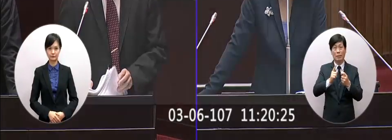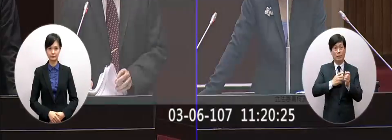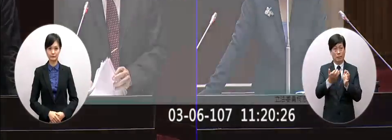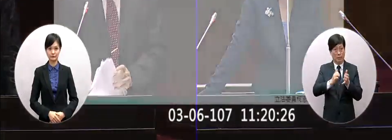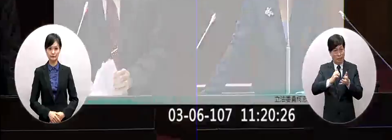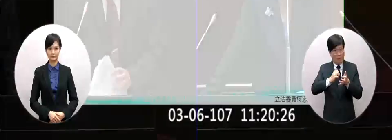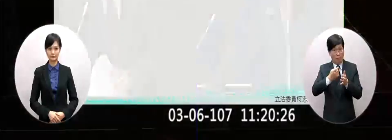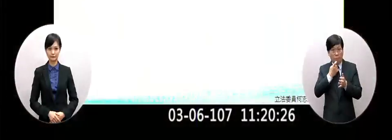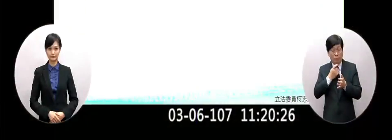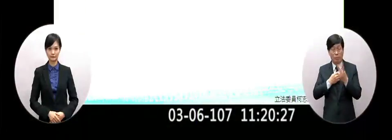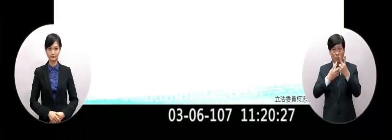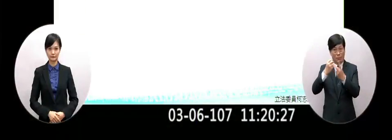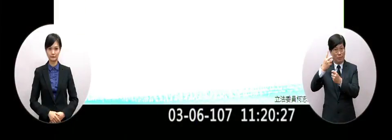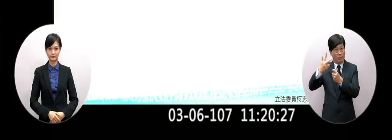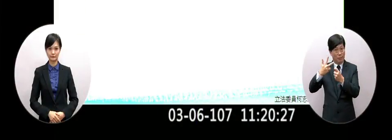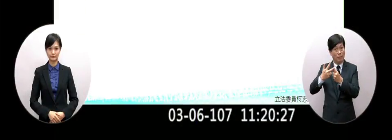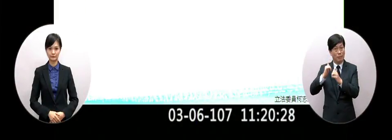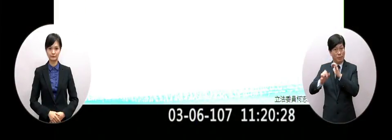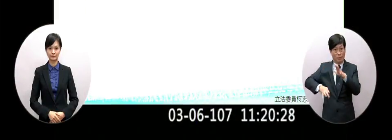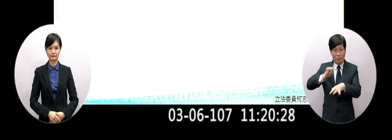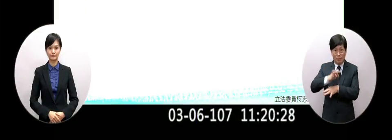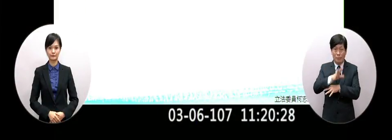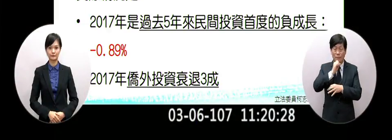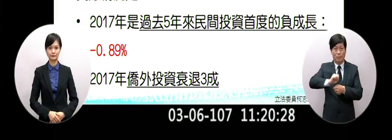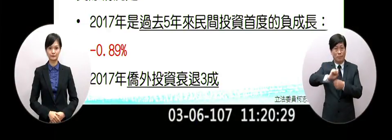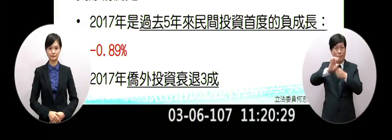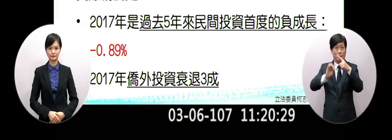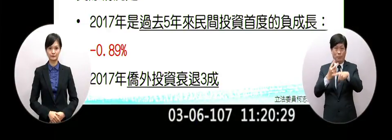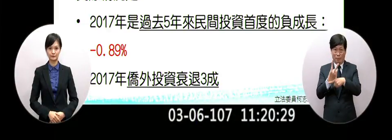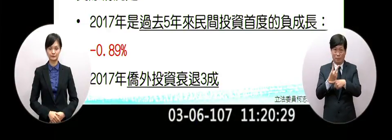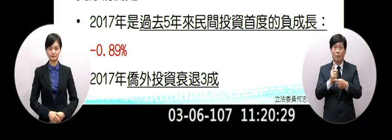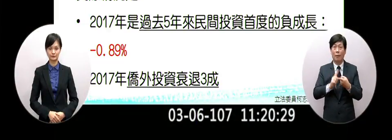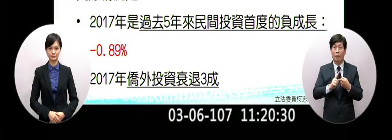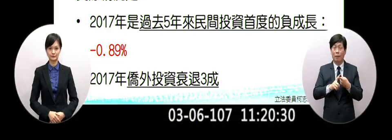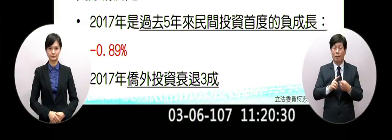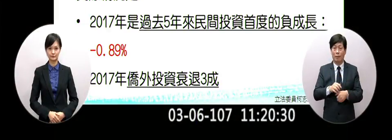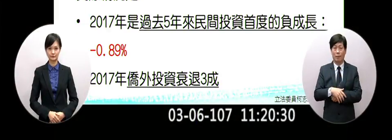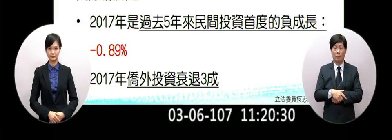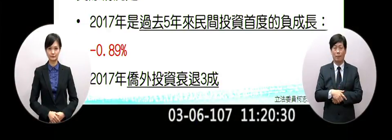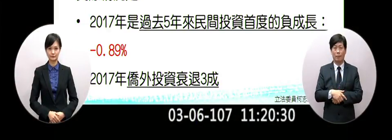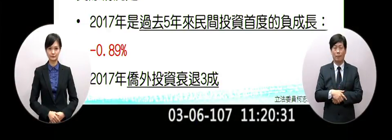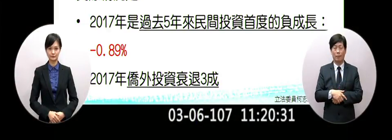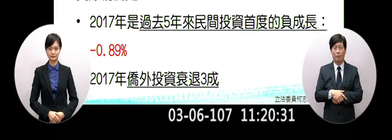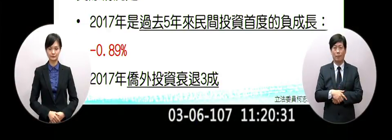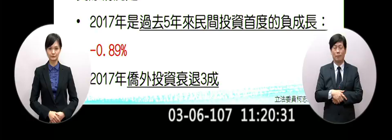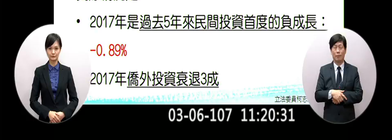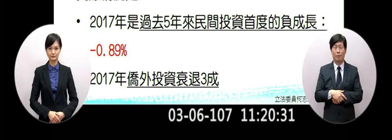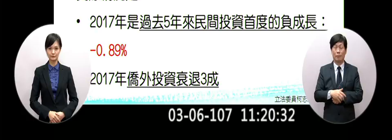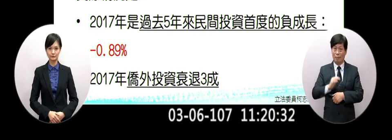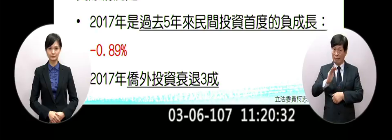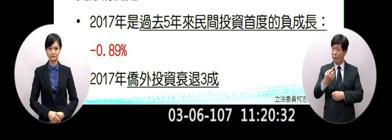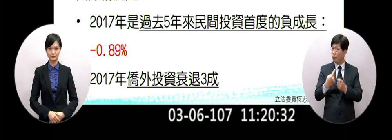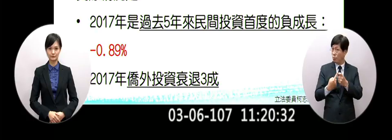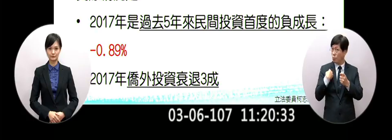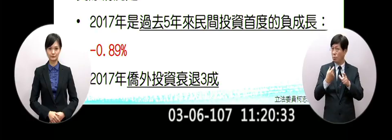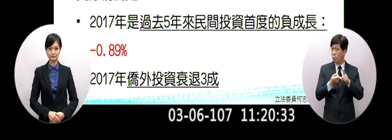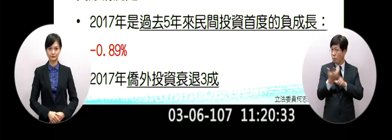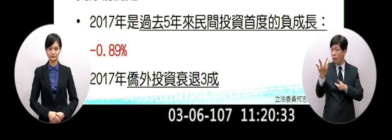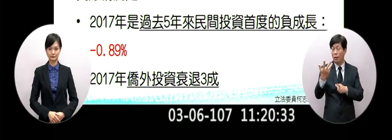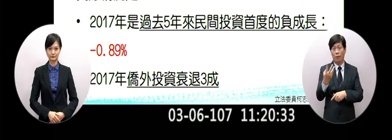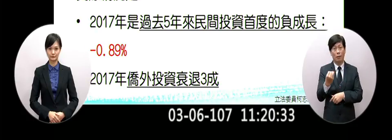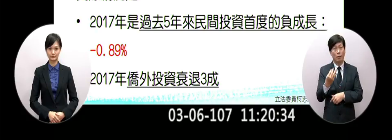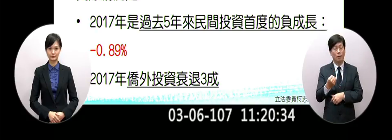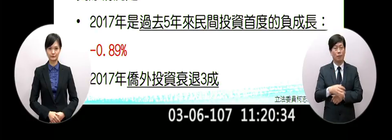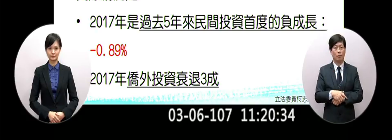测2017年的民间的成长率可以达到2%嘛，对不对？2%。但是呢，我们去年公告了是多